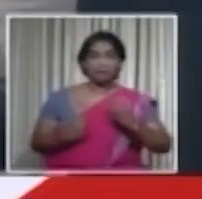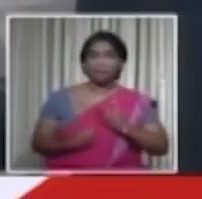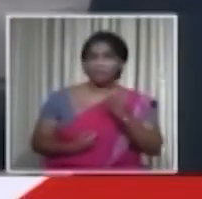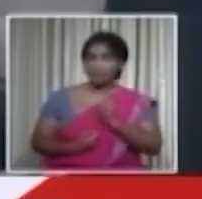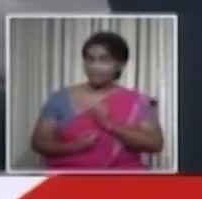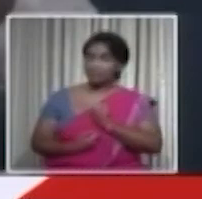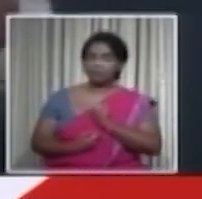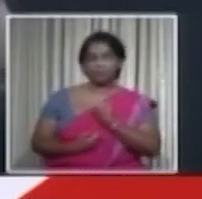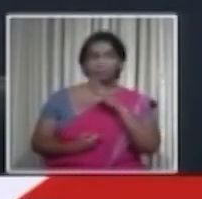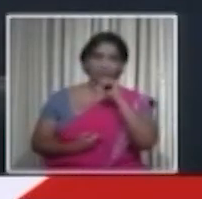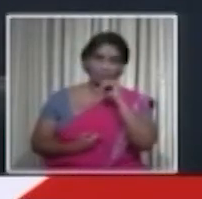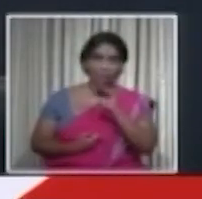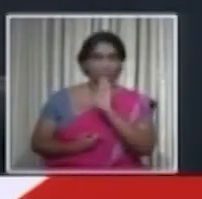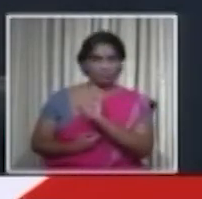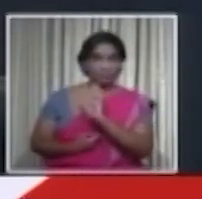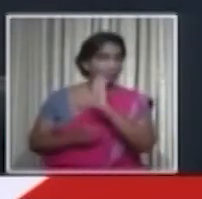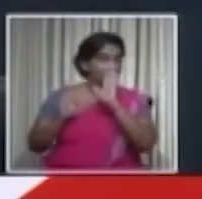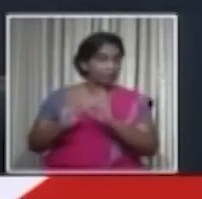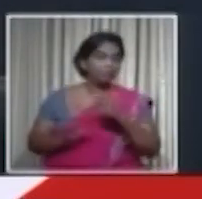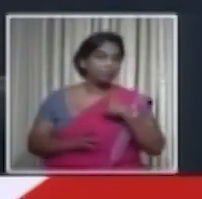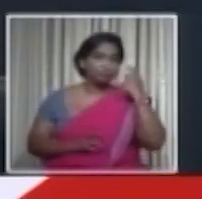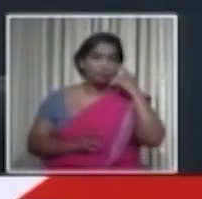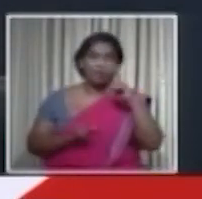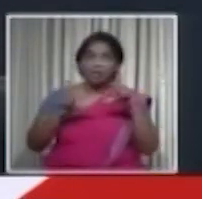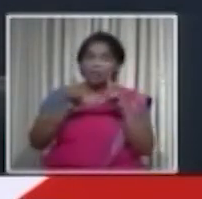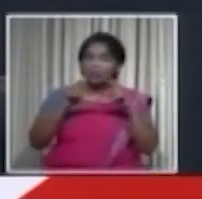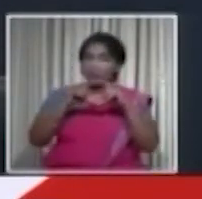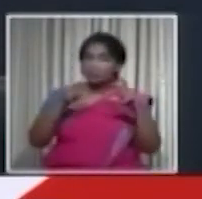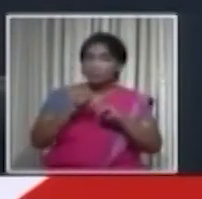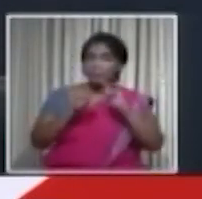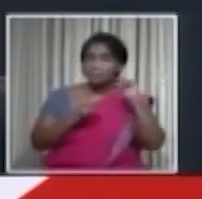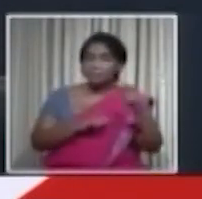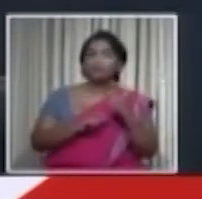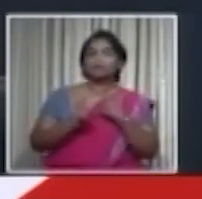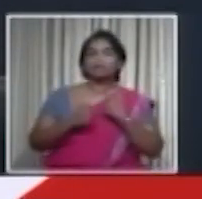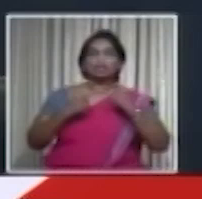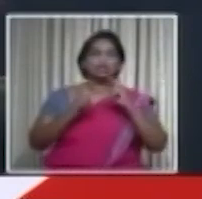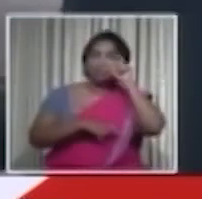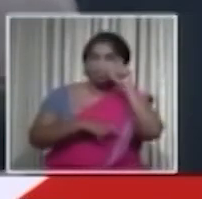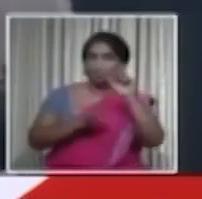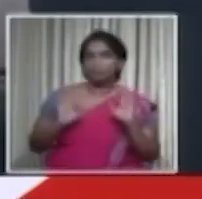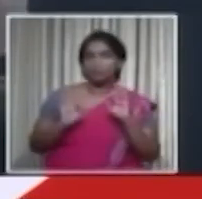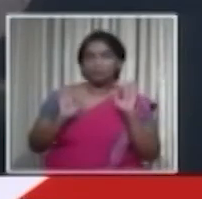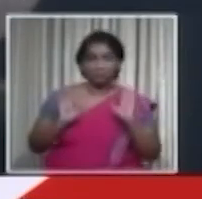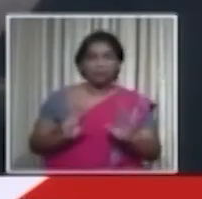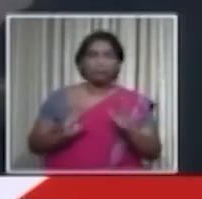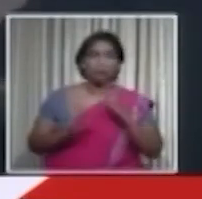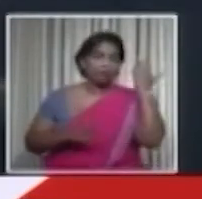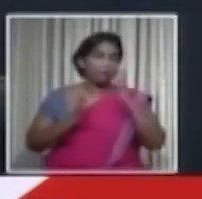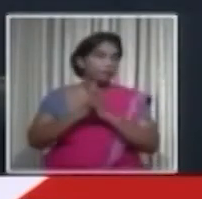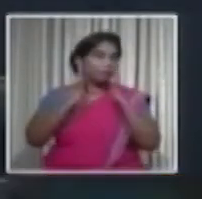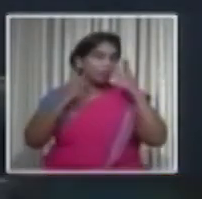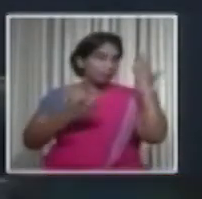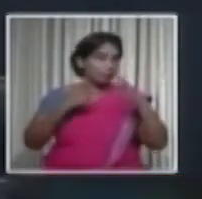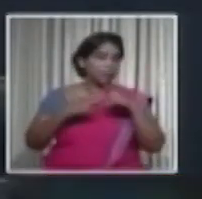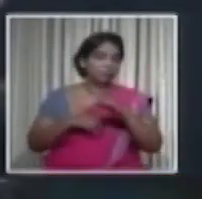ඉන්න බව අපි දන්නවා කරු හැමතුමනි. හැබැයි මම දන්න විදිහට බලපත්‍ර ගාස්තුවක් අය කිරීමේ බලය තමයි සභාව කර තියෙන ඊට ආයන්න බෑ. දැන් ජීවිත ගණනාවක් කරු හැමතුමනි අහිමි